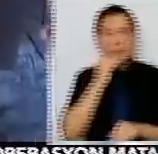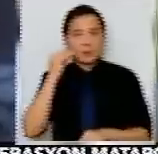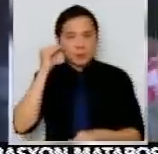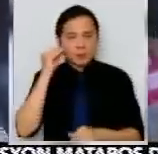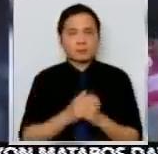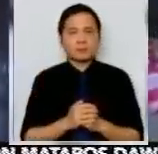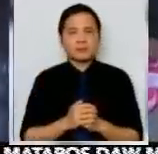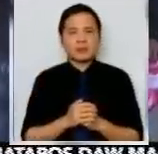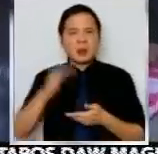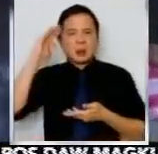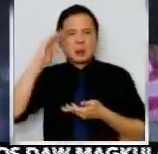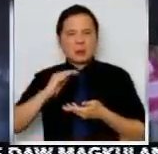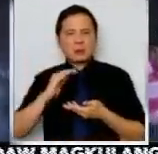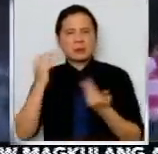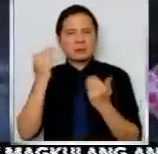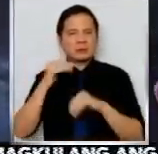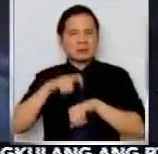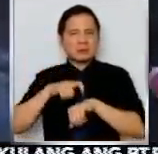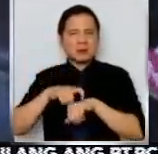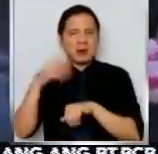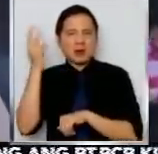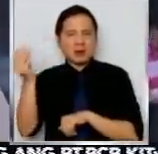tayo kaysa mahuli po tayo.